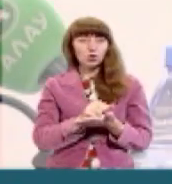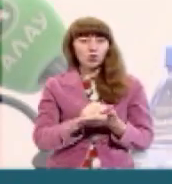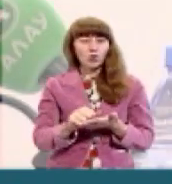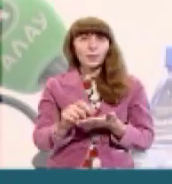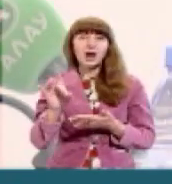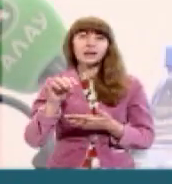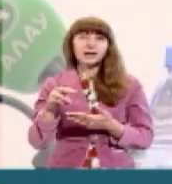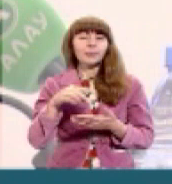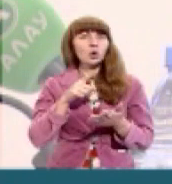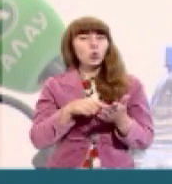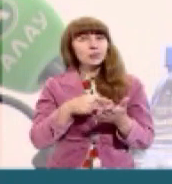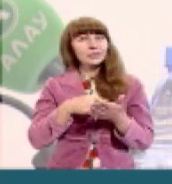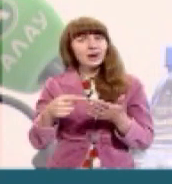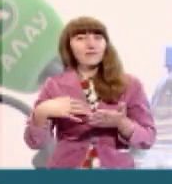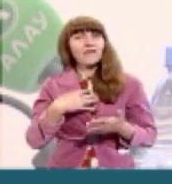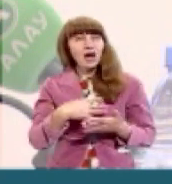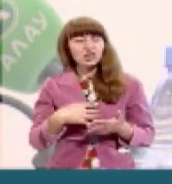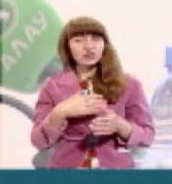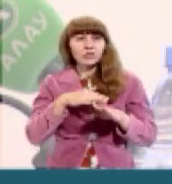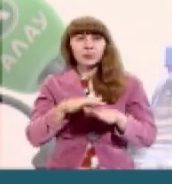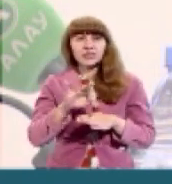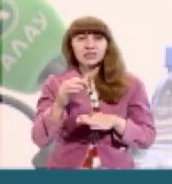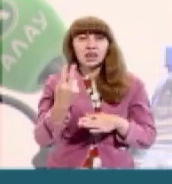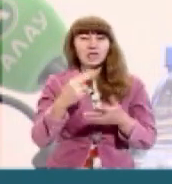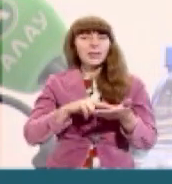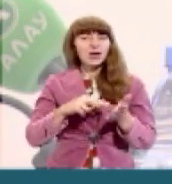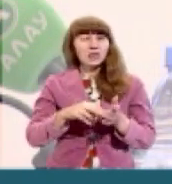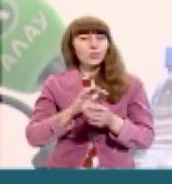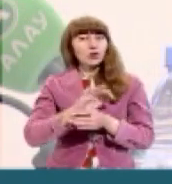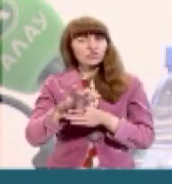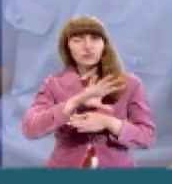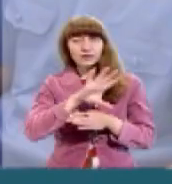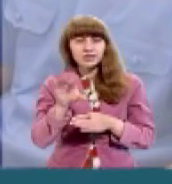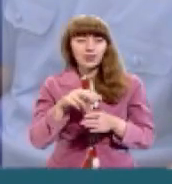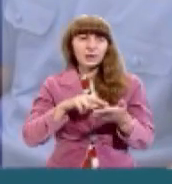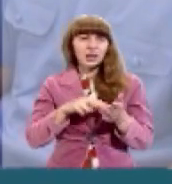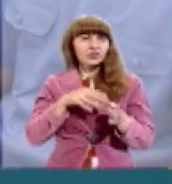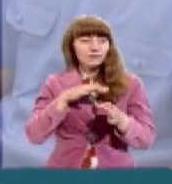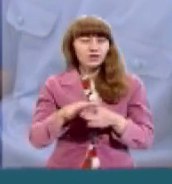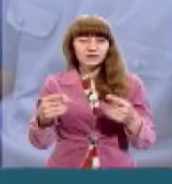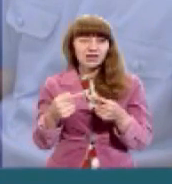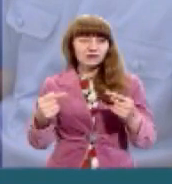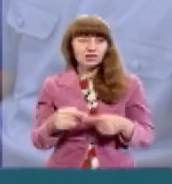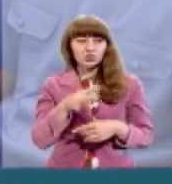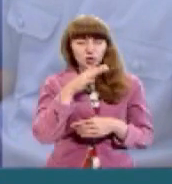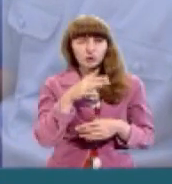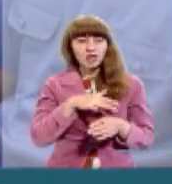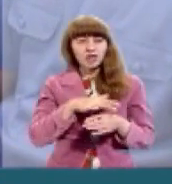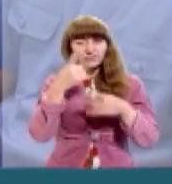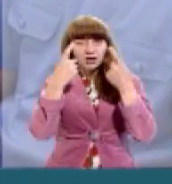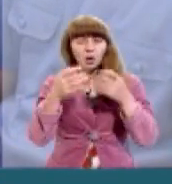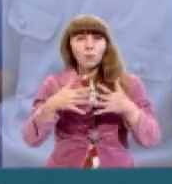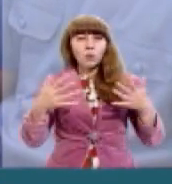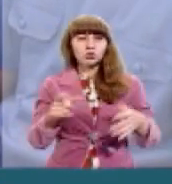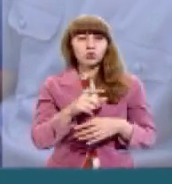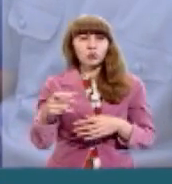глава города отметил важность реализации национальных проектов поручил выполнить все планы в сроки охватить информационные работы как можно